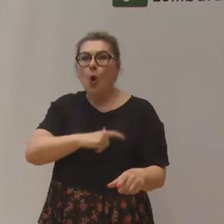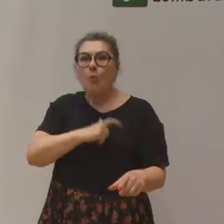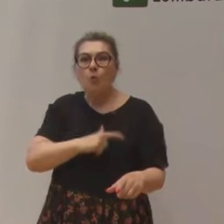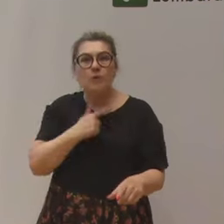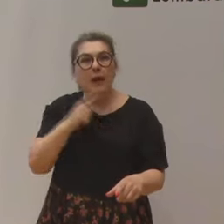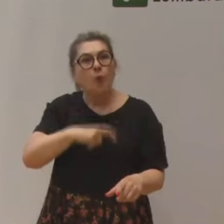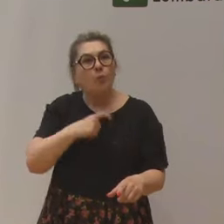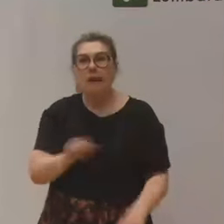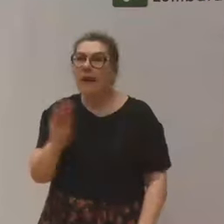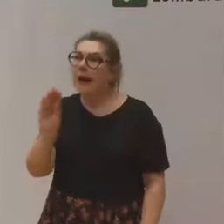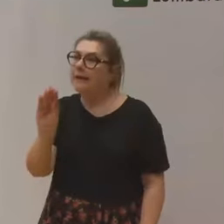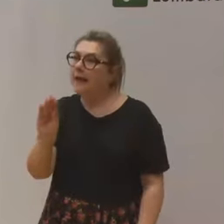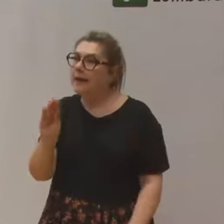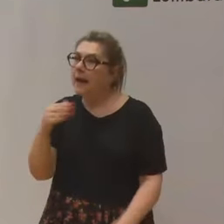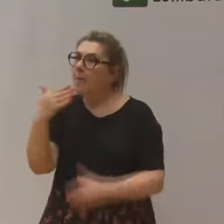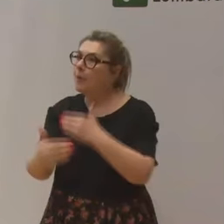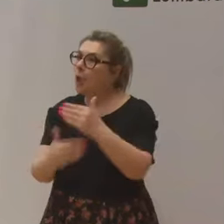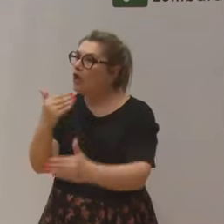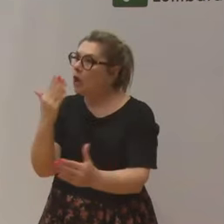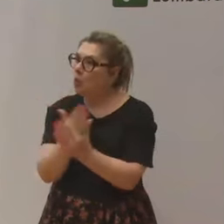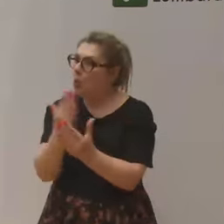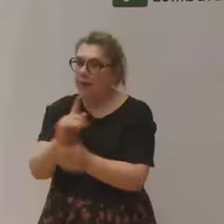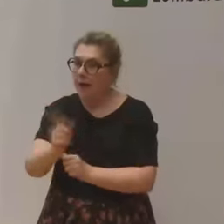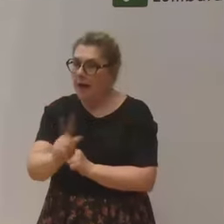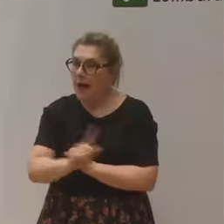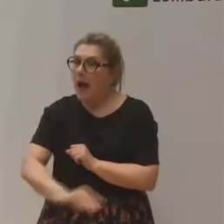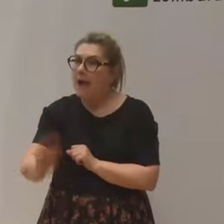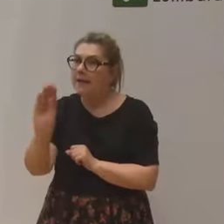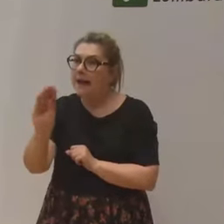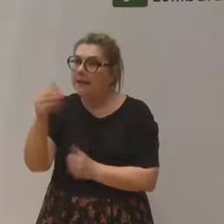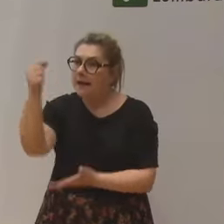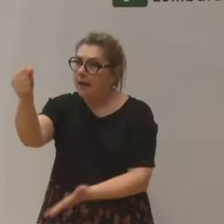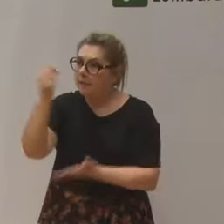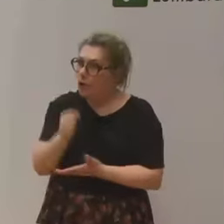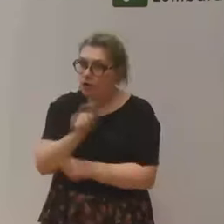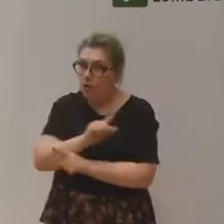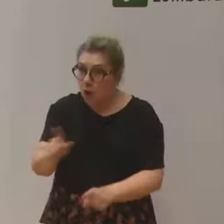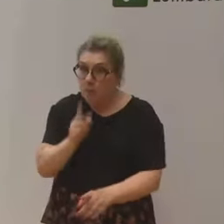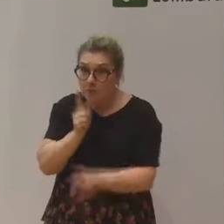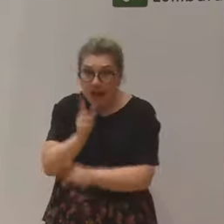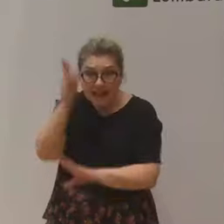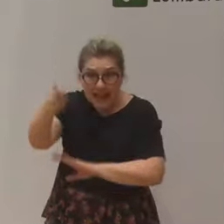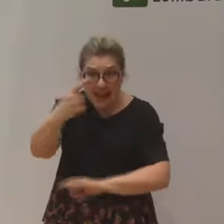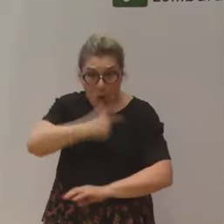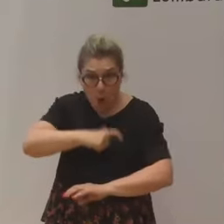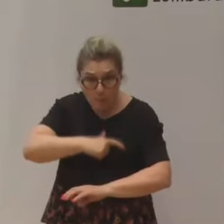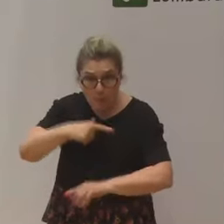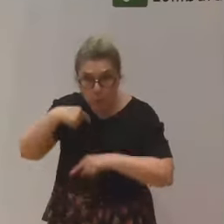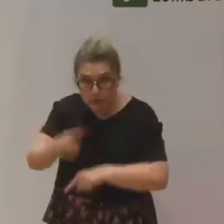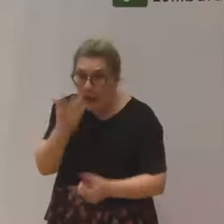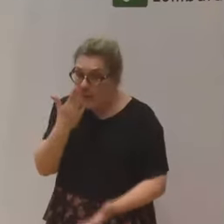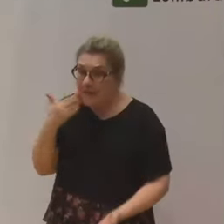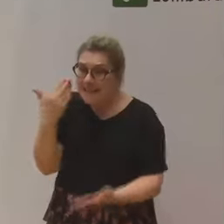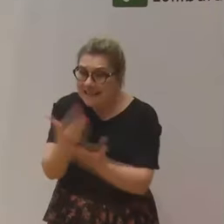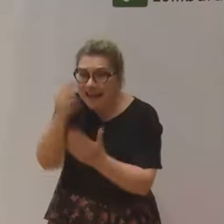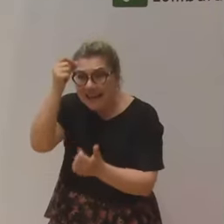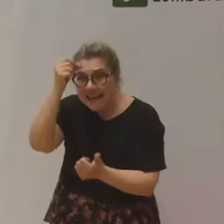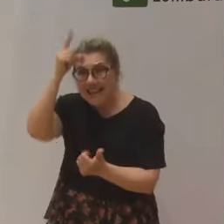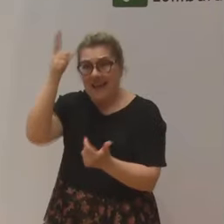chiedere una procedura, non a chiedere dei fondi. Bisogna andare in comune a presentare delle